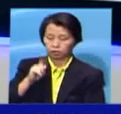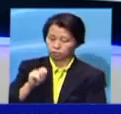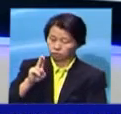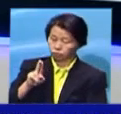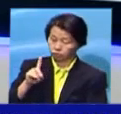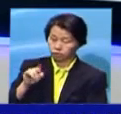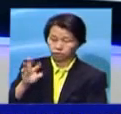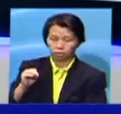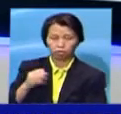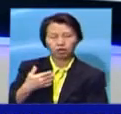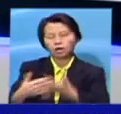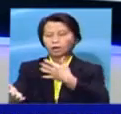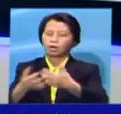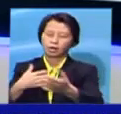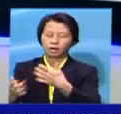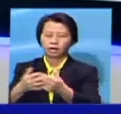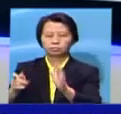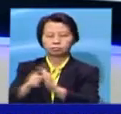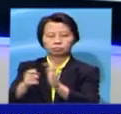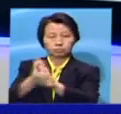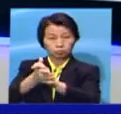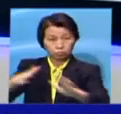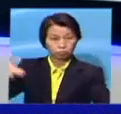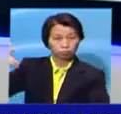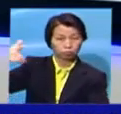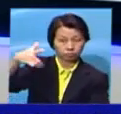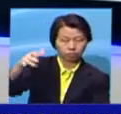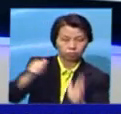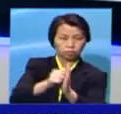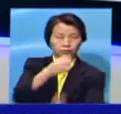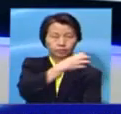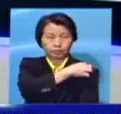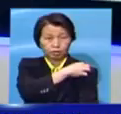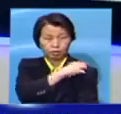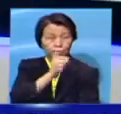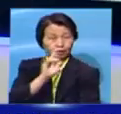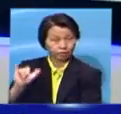tidak berkompromi dalam soal keselamatan pesawat dan